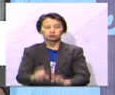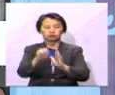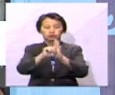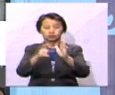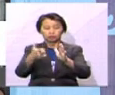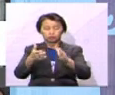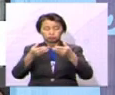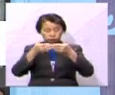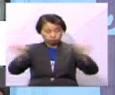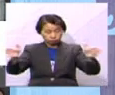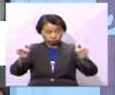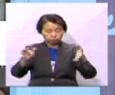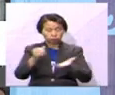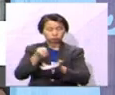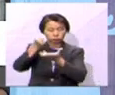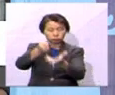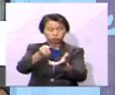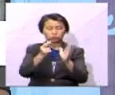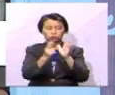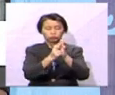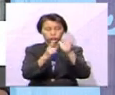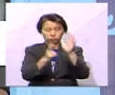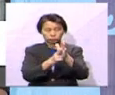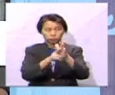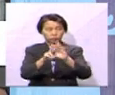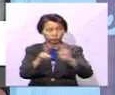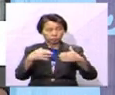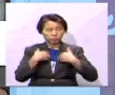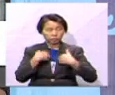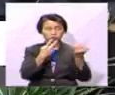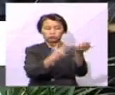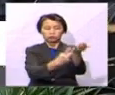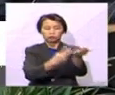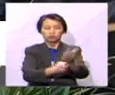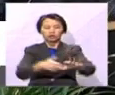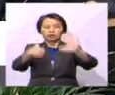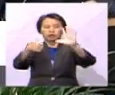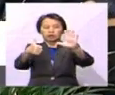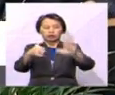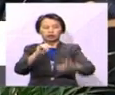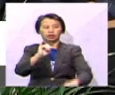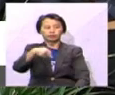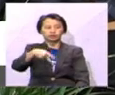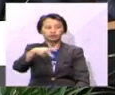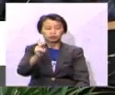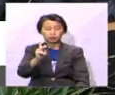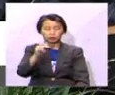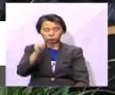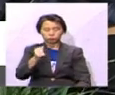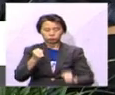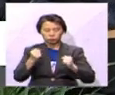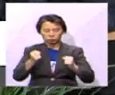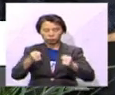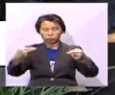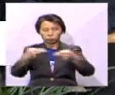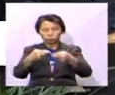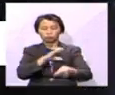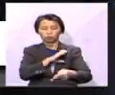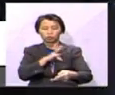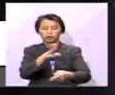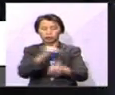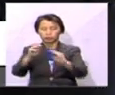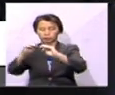Selain memberi pendedahan mengenai peruntukan undang-undang sedia ada, kursus melibatkan 6 ibu pejabat polis daerah itu dapat memantapkan hubungan polis